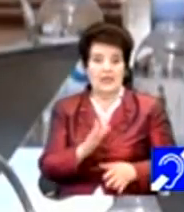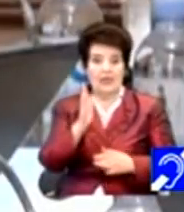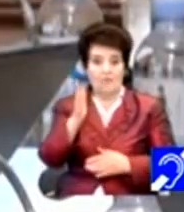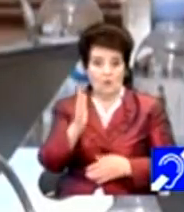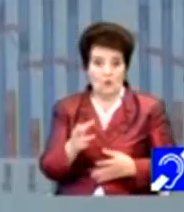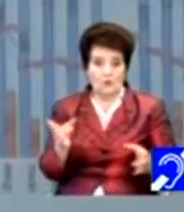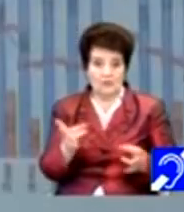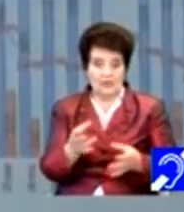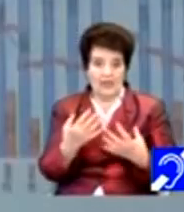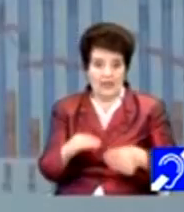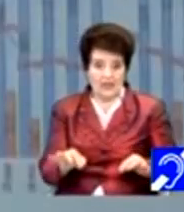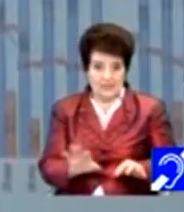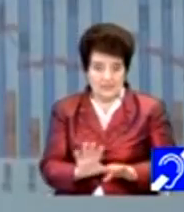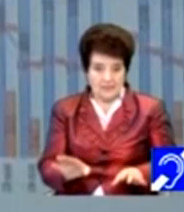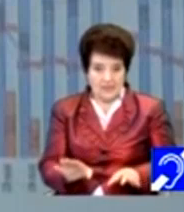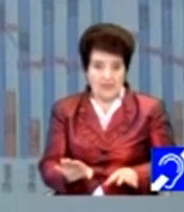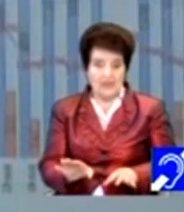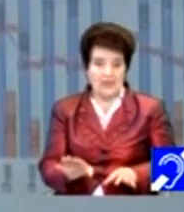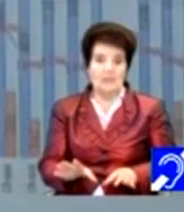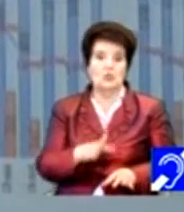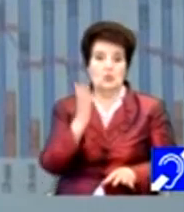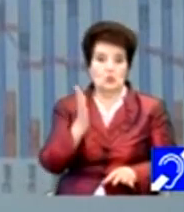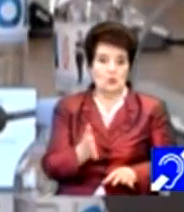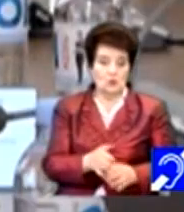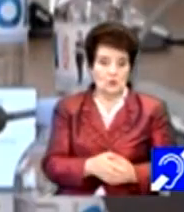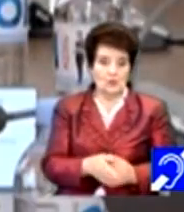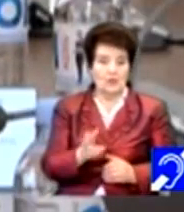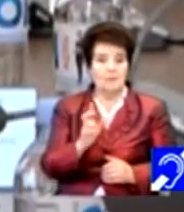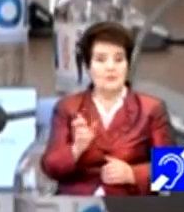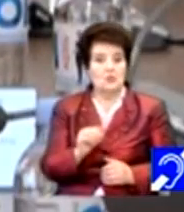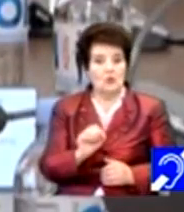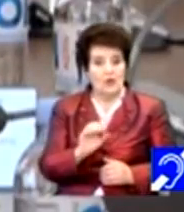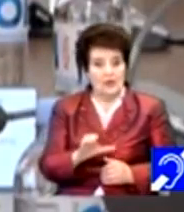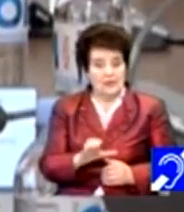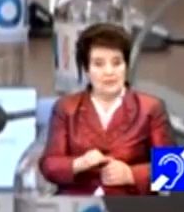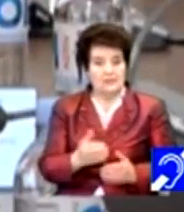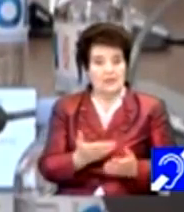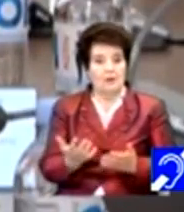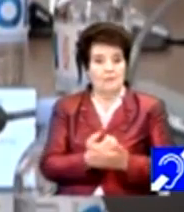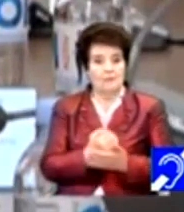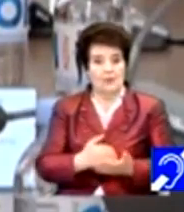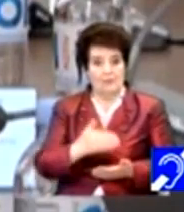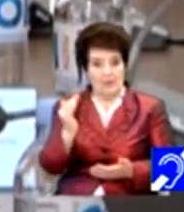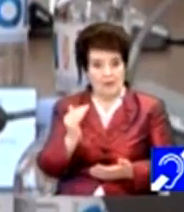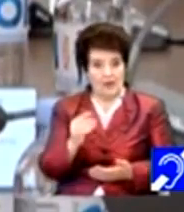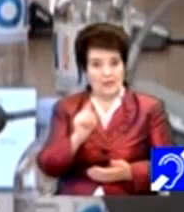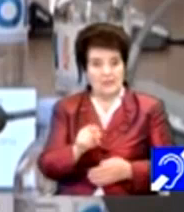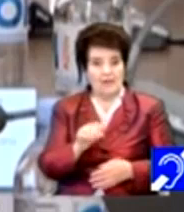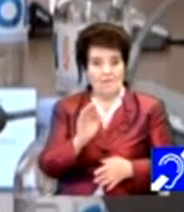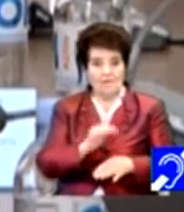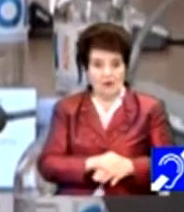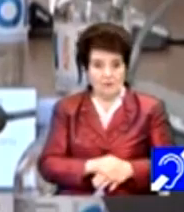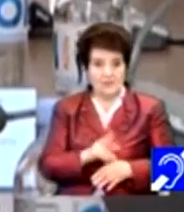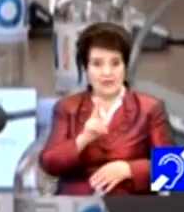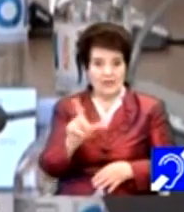evoluției, relaxările și relansările sunt vicioase. A căpătat amplitudă mai mare datorită faptului că